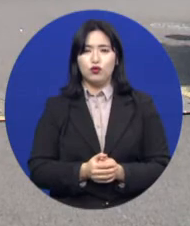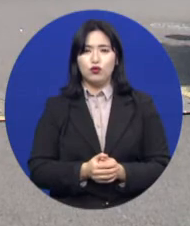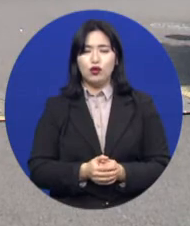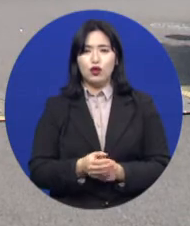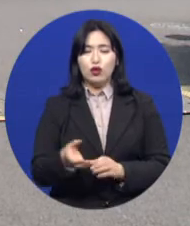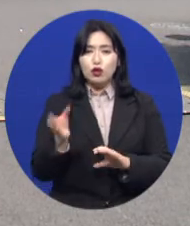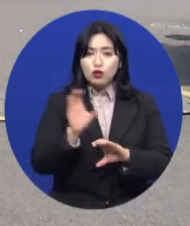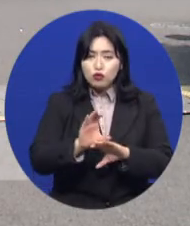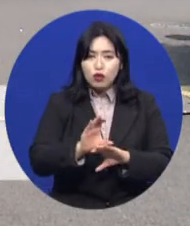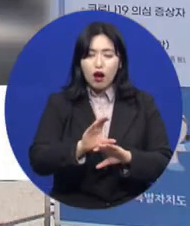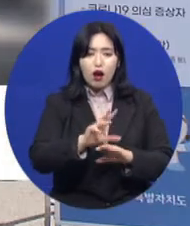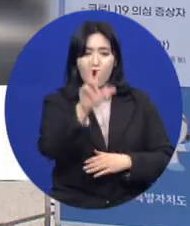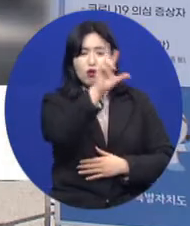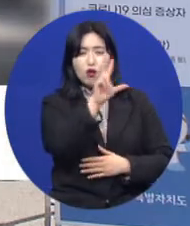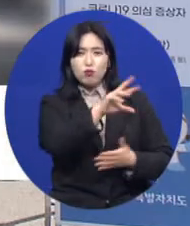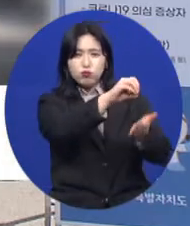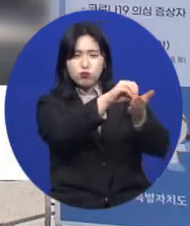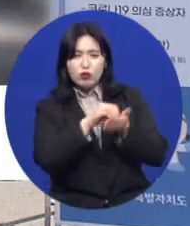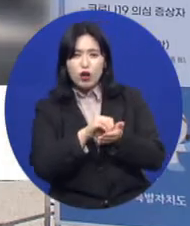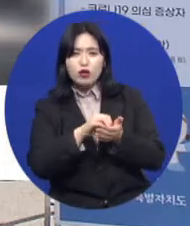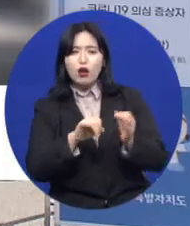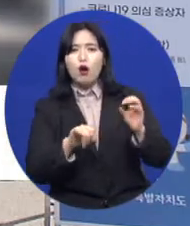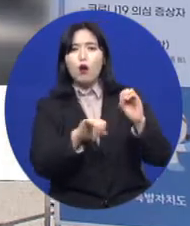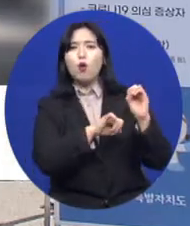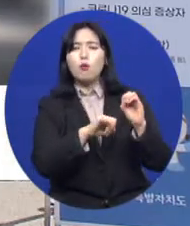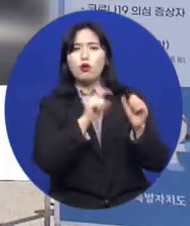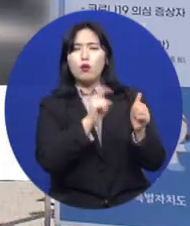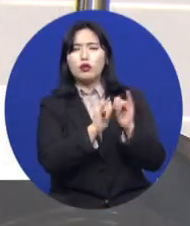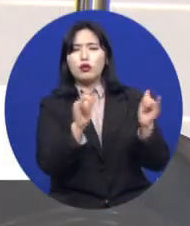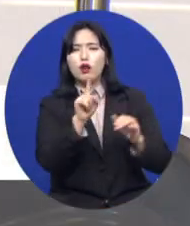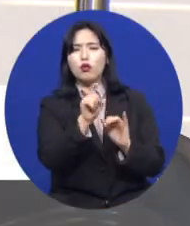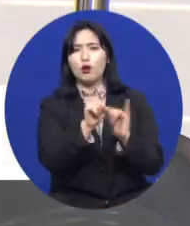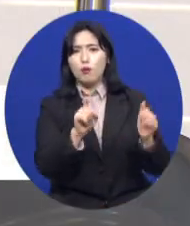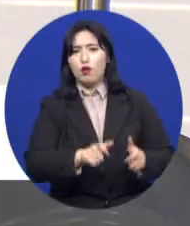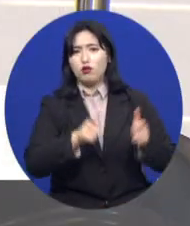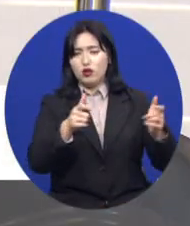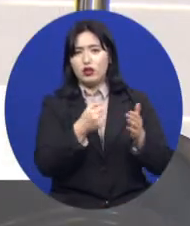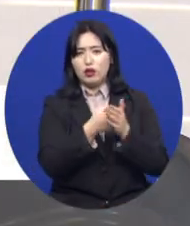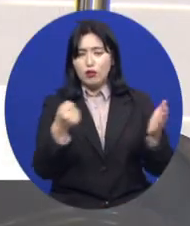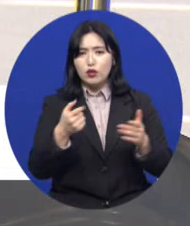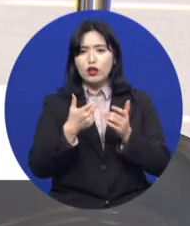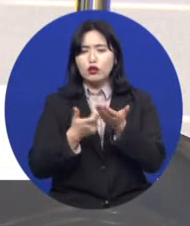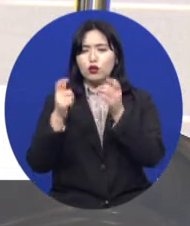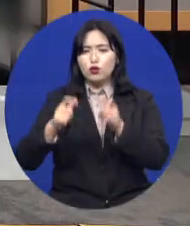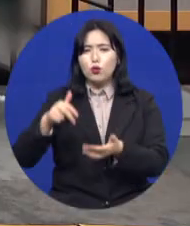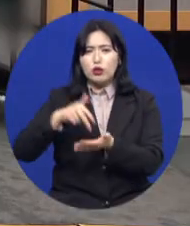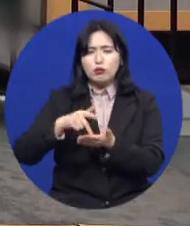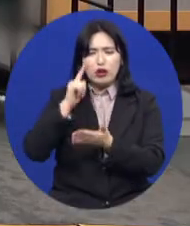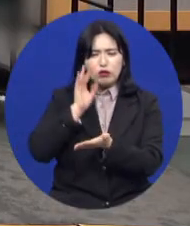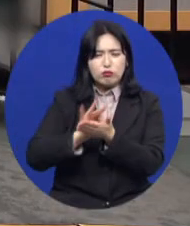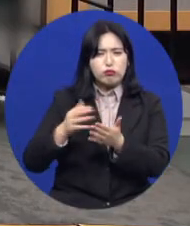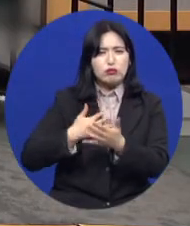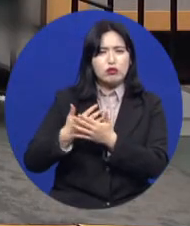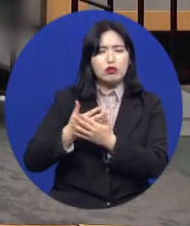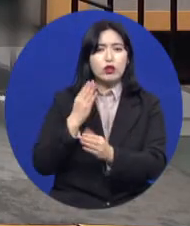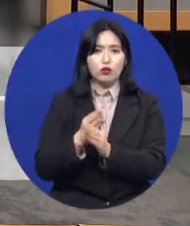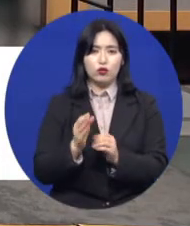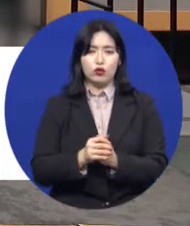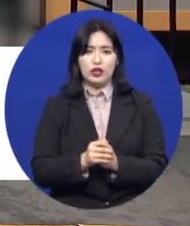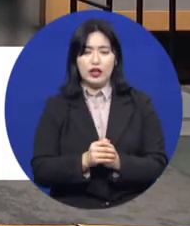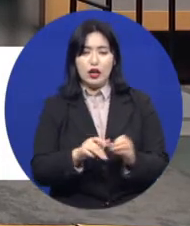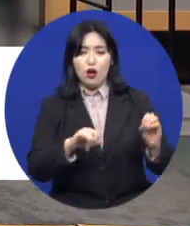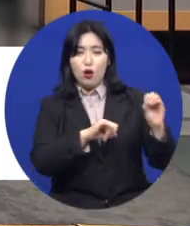여기다가 외부 유입으로 인한 5 미크론 확진 자도 11명으로 늘어 방역 당국의 긴장시키고 있습니다 5 미크론 확신